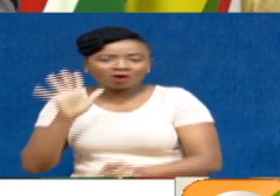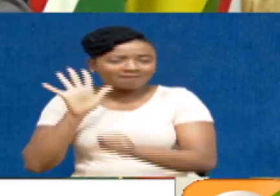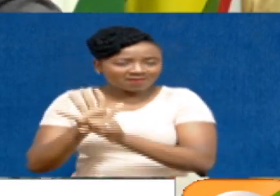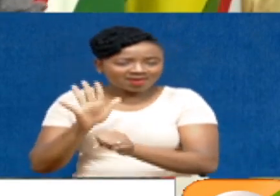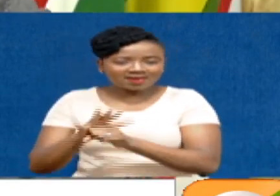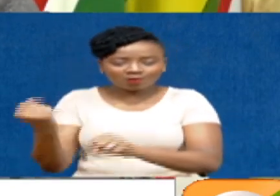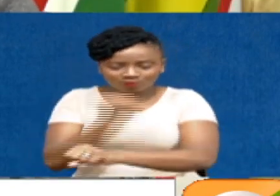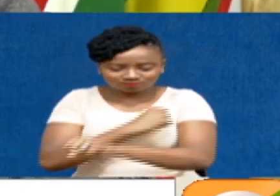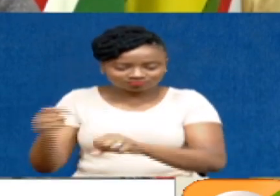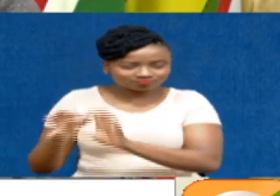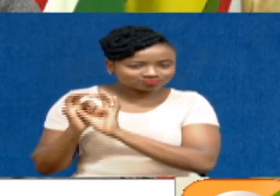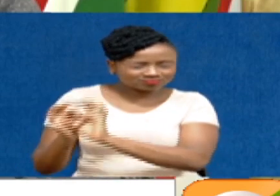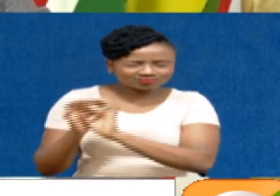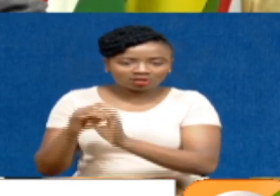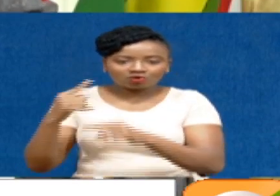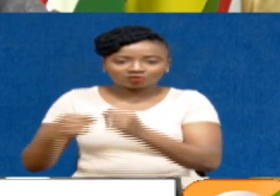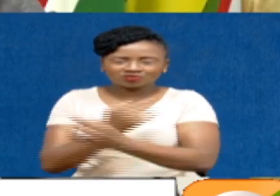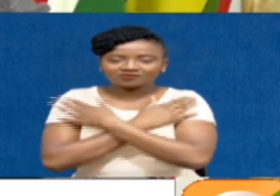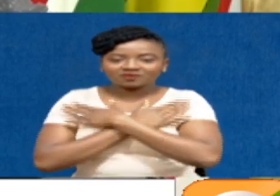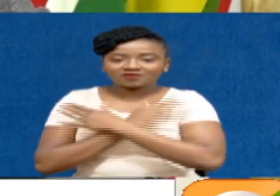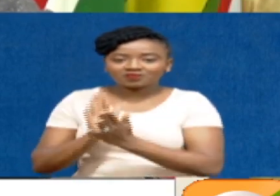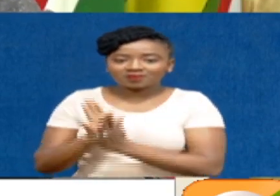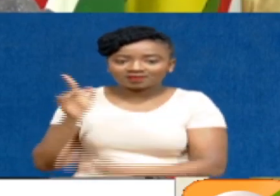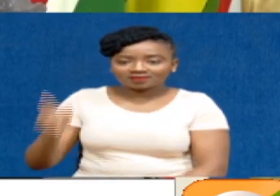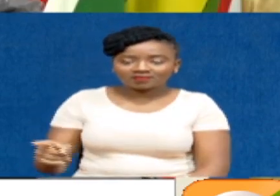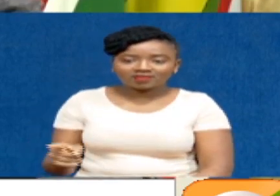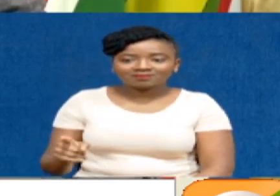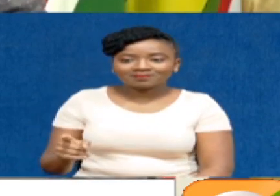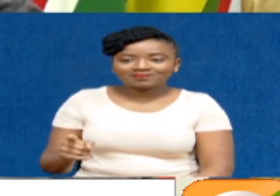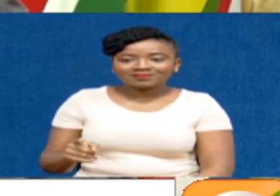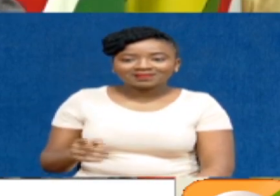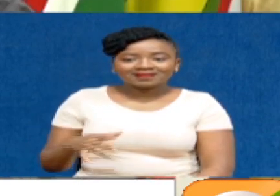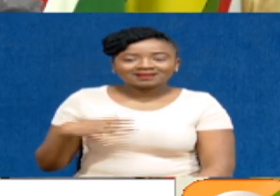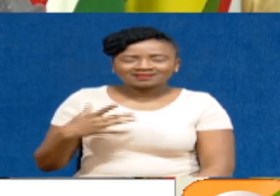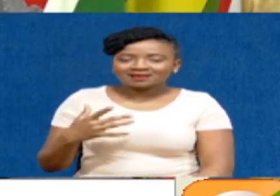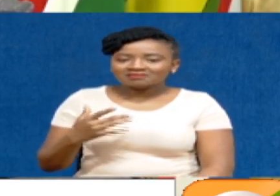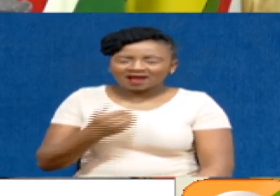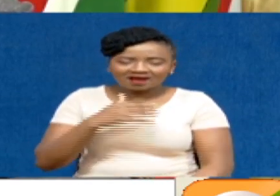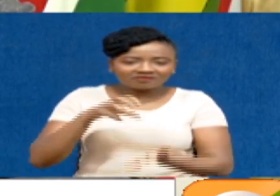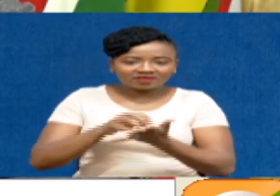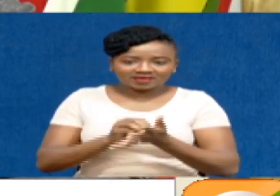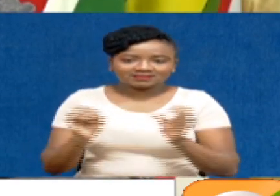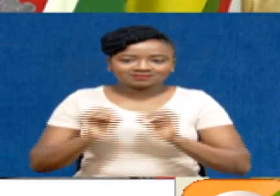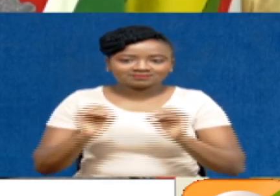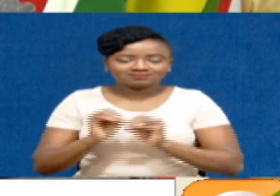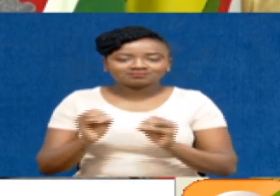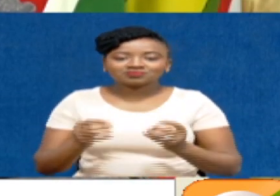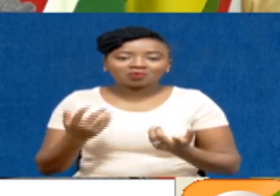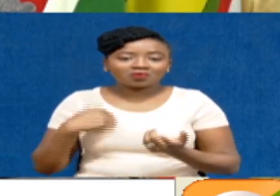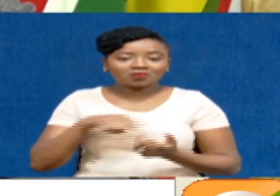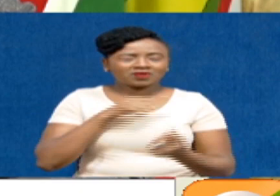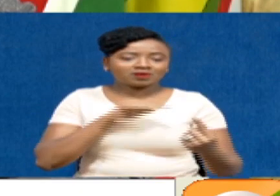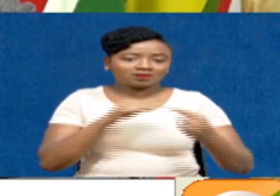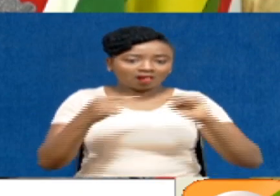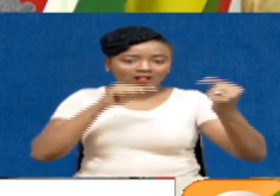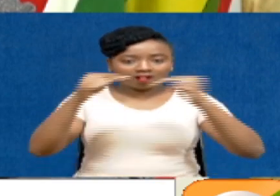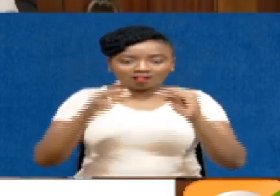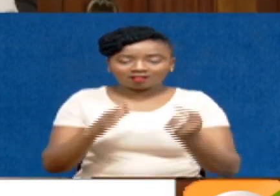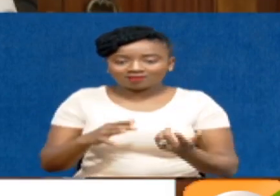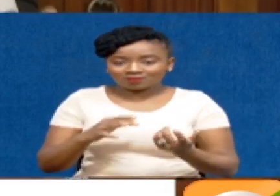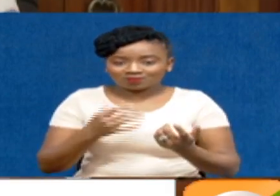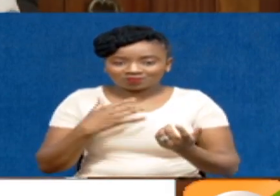kama wangekubali kuachana na mimi hawangekuwa na kesi. Sasa nikuulize, hiyo ndio kupigana na ufisadi? Tunapigana na ufisadi ama ni